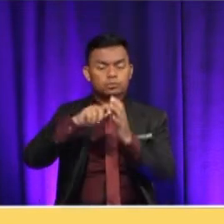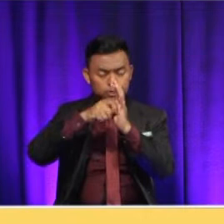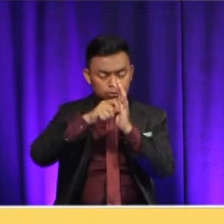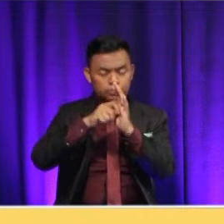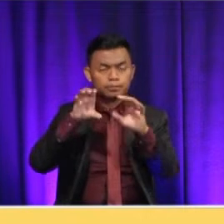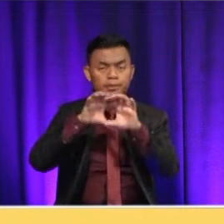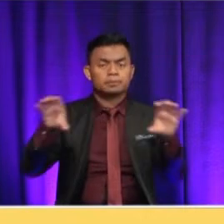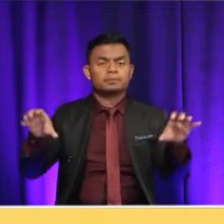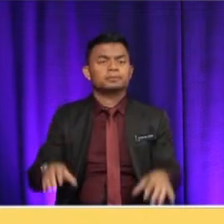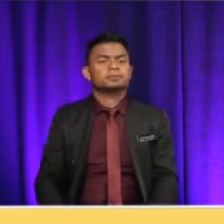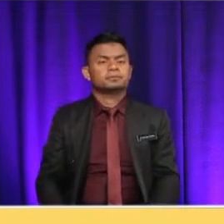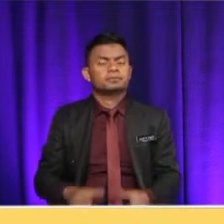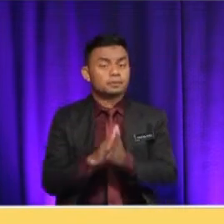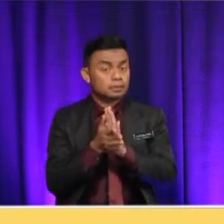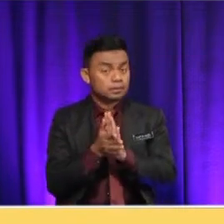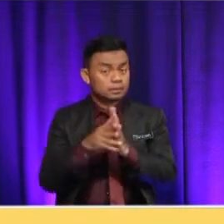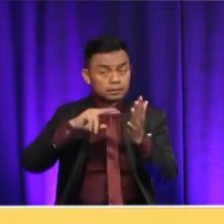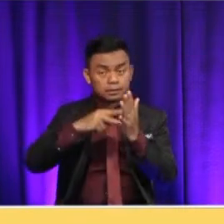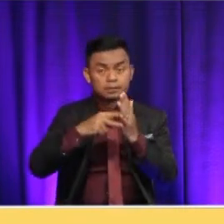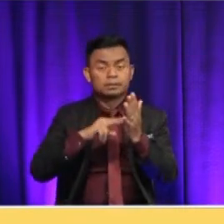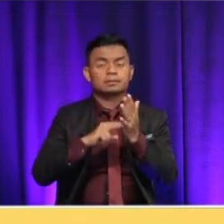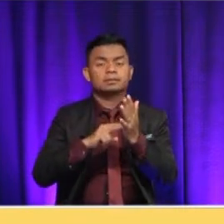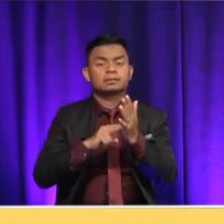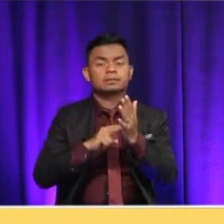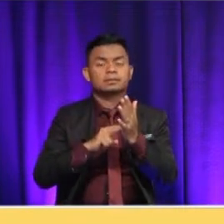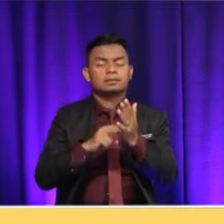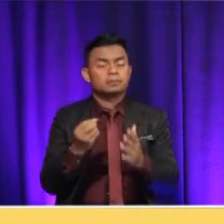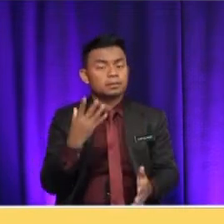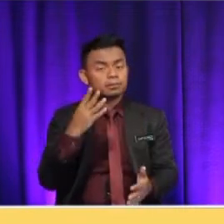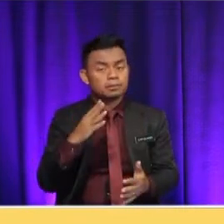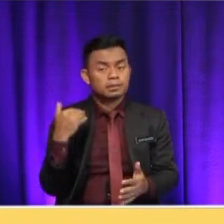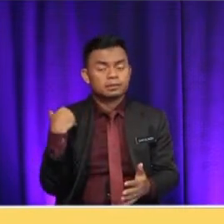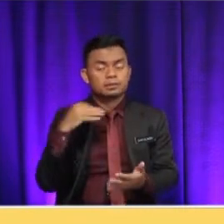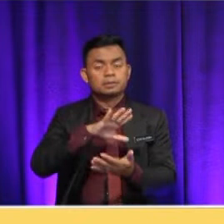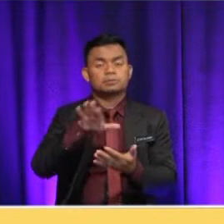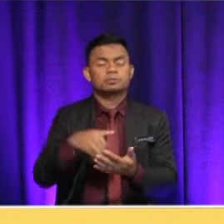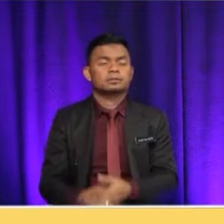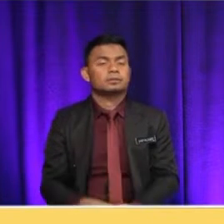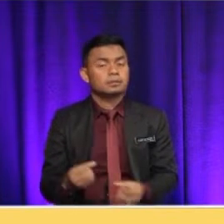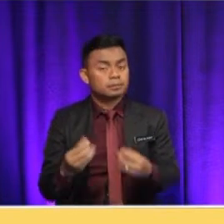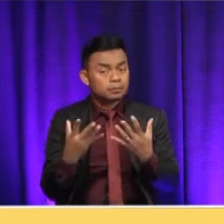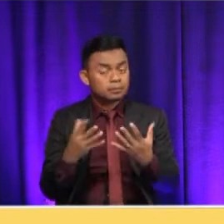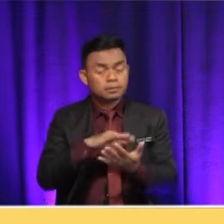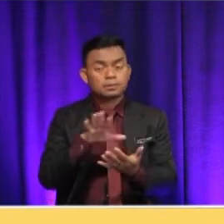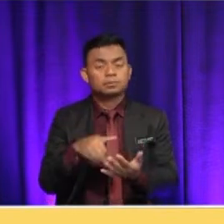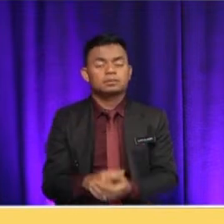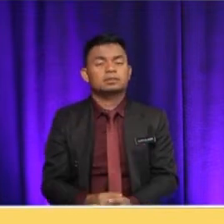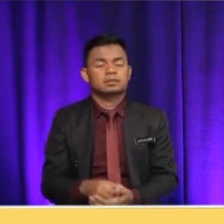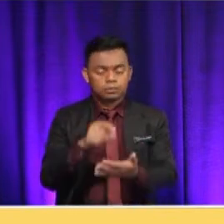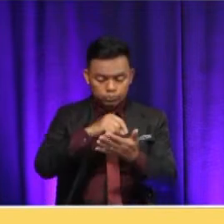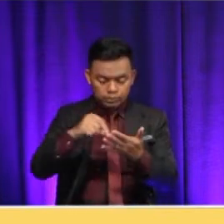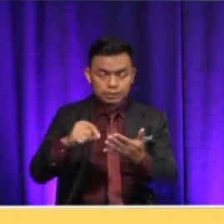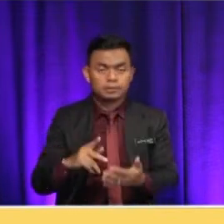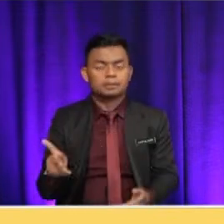dia kena kira bilangan. Okey, kira 1, 2, 3, 4 berapa? Okey, tuliskan. Cikgu dah